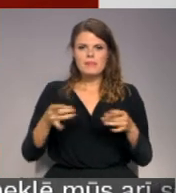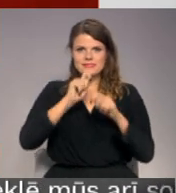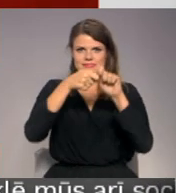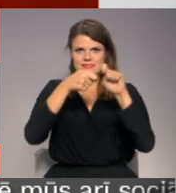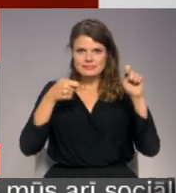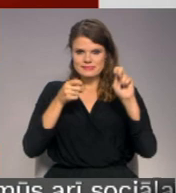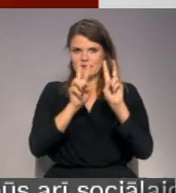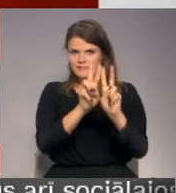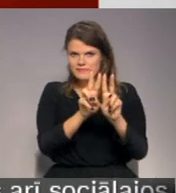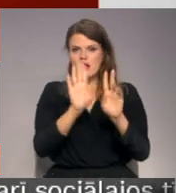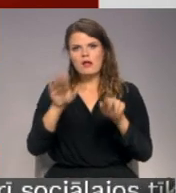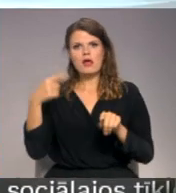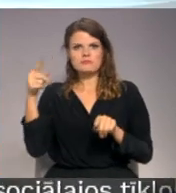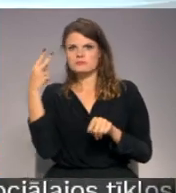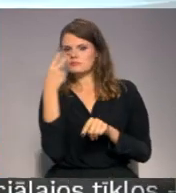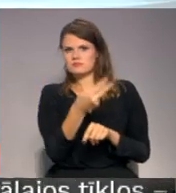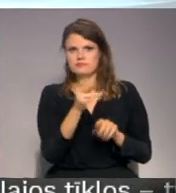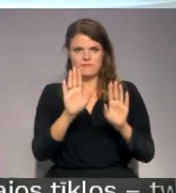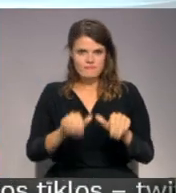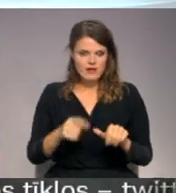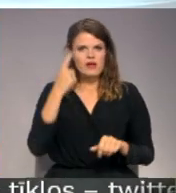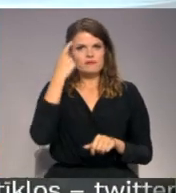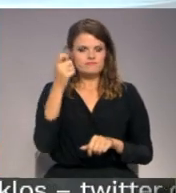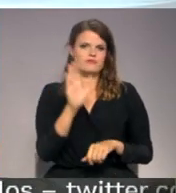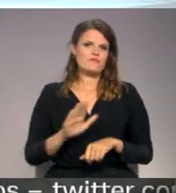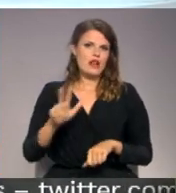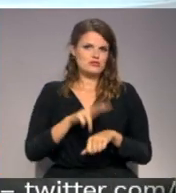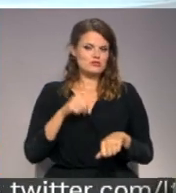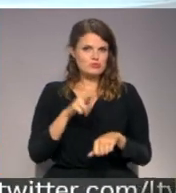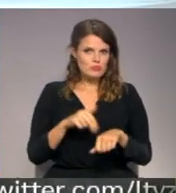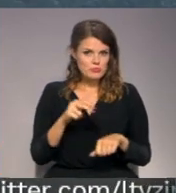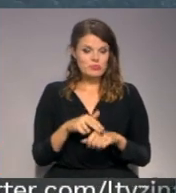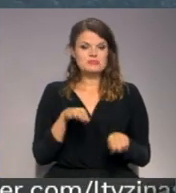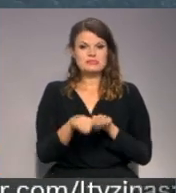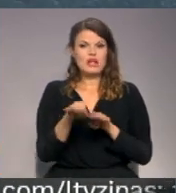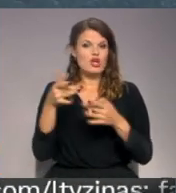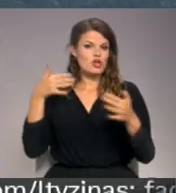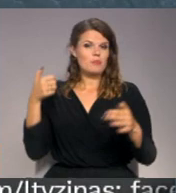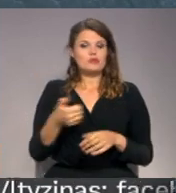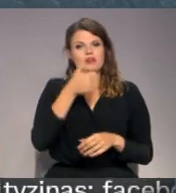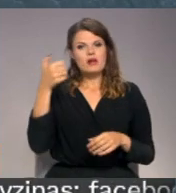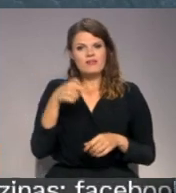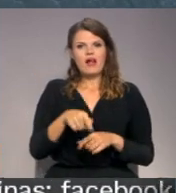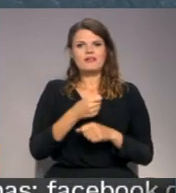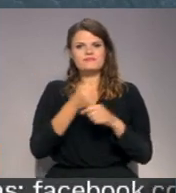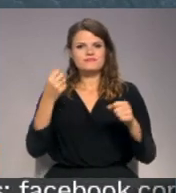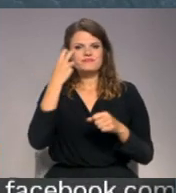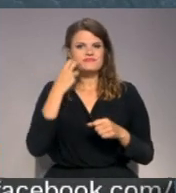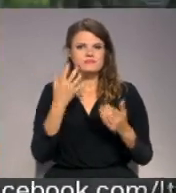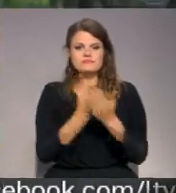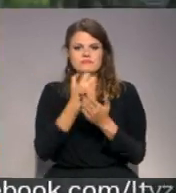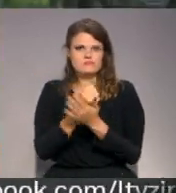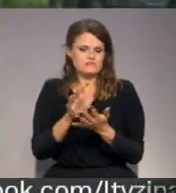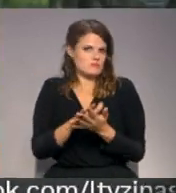jūs sazināties ar valsts policiju. Salīdzinot ar iepriekšējiem gadiem, neutralizēto sprādzienbīstamo priekšmetu skaits būtiski